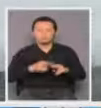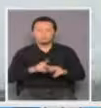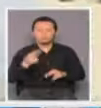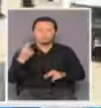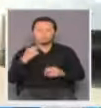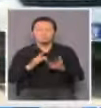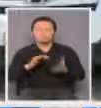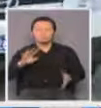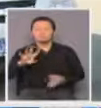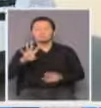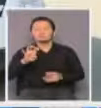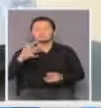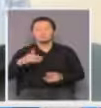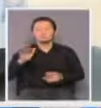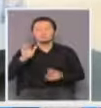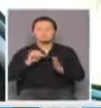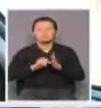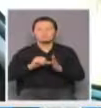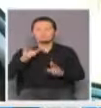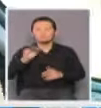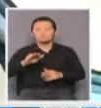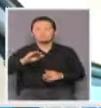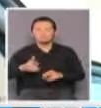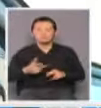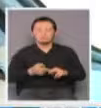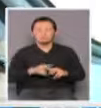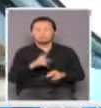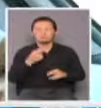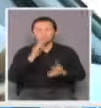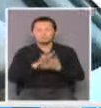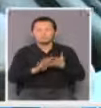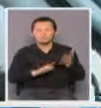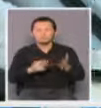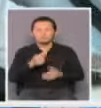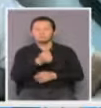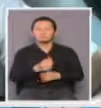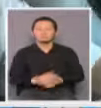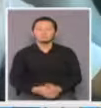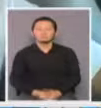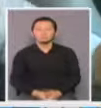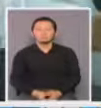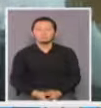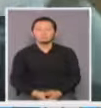долг достиг 456 тысяч тенге. Ему вручено уведомление.